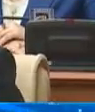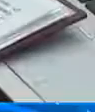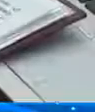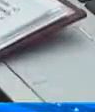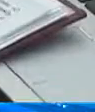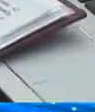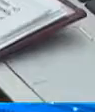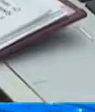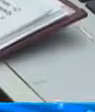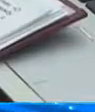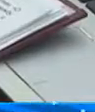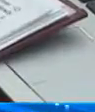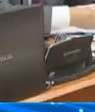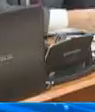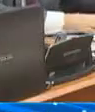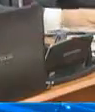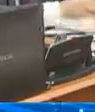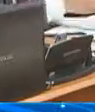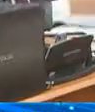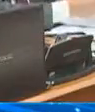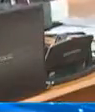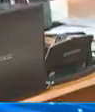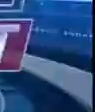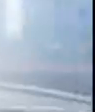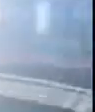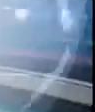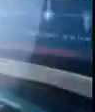5 басым бағыт белгіленген. Жалпы оның тиімділігі мол.